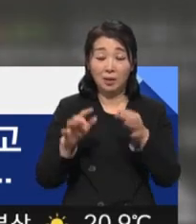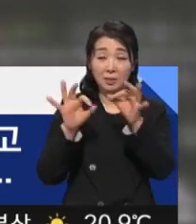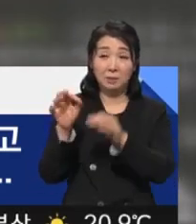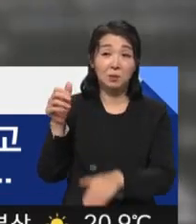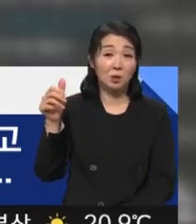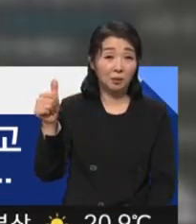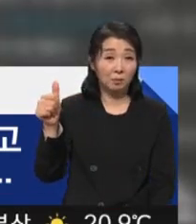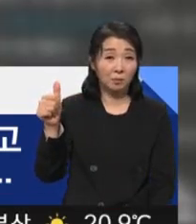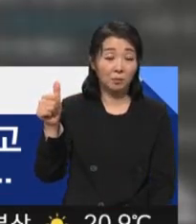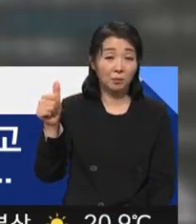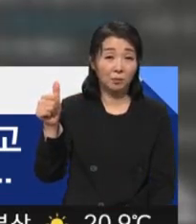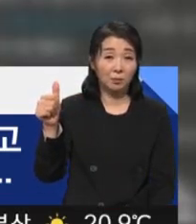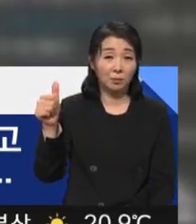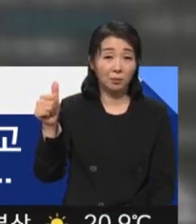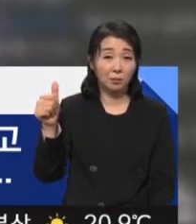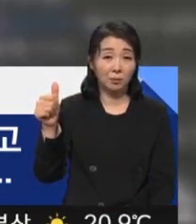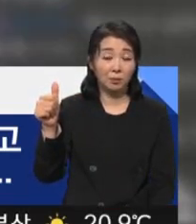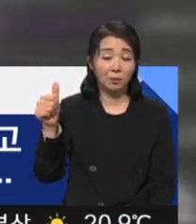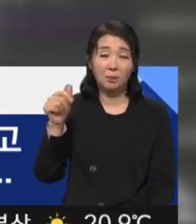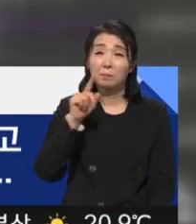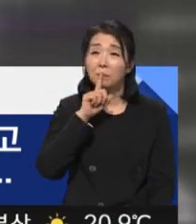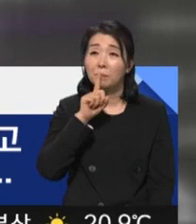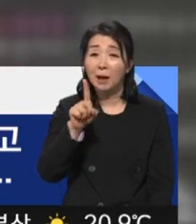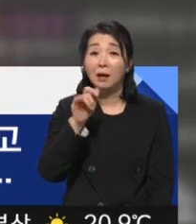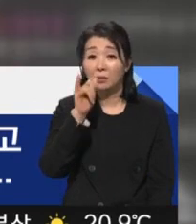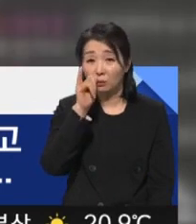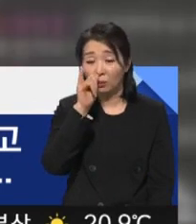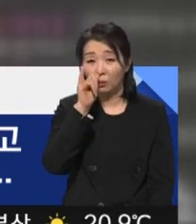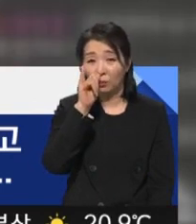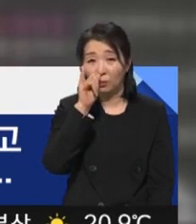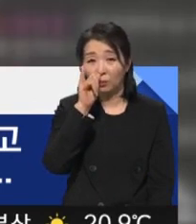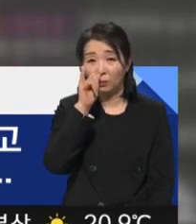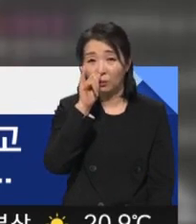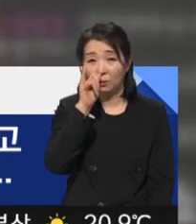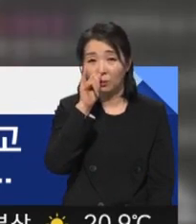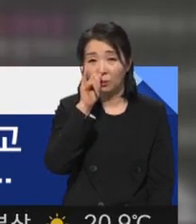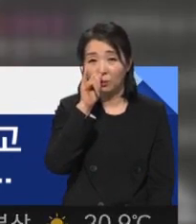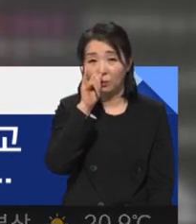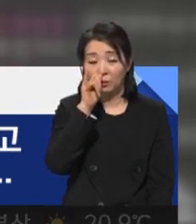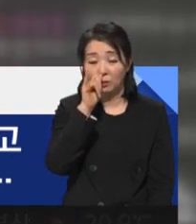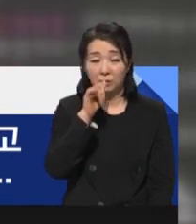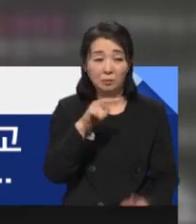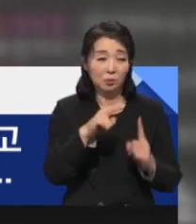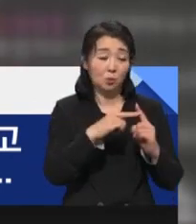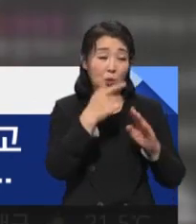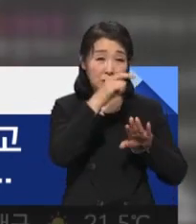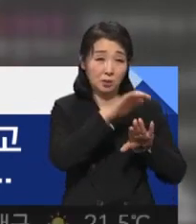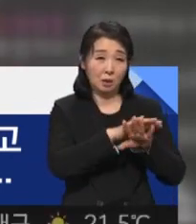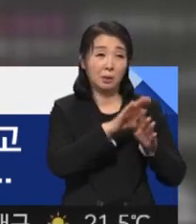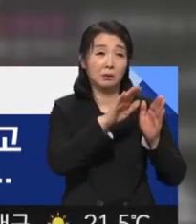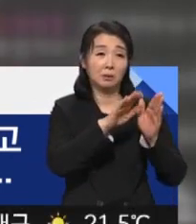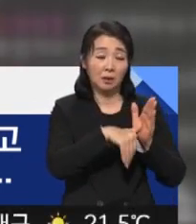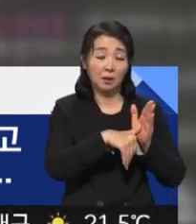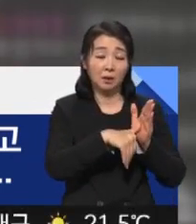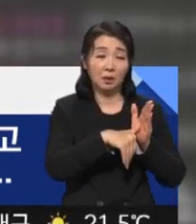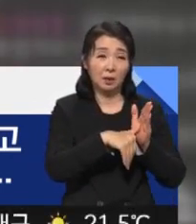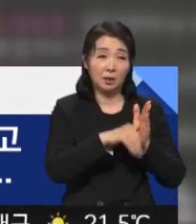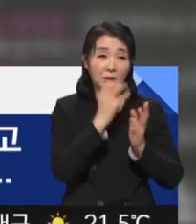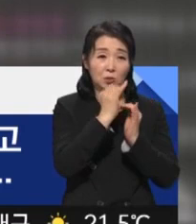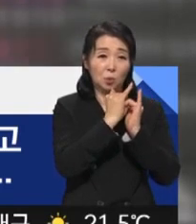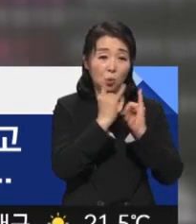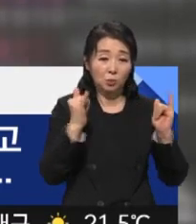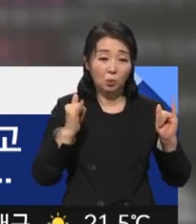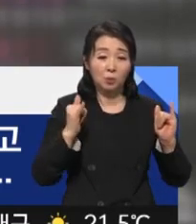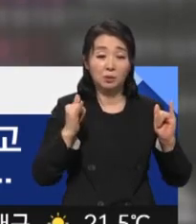대표가 그 주장했다라고 하면서 예. 그 교회 예배에서 그 많은 신도들 앞에서